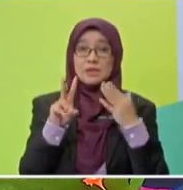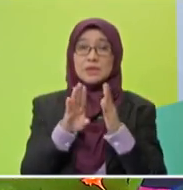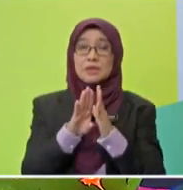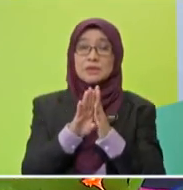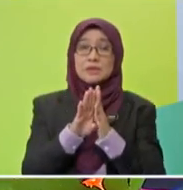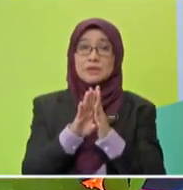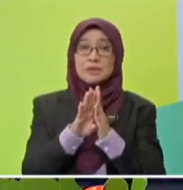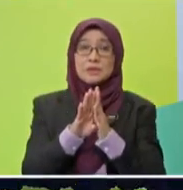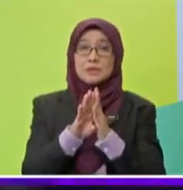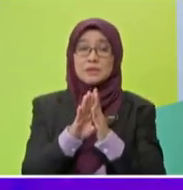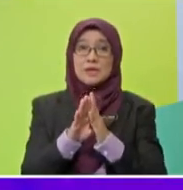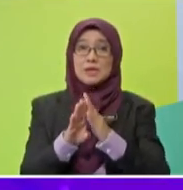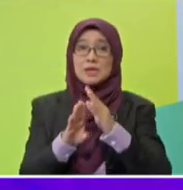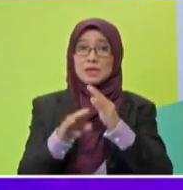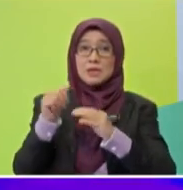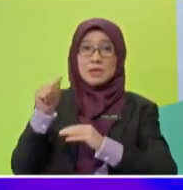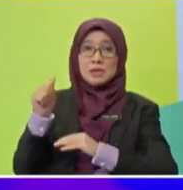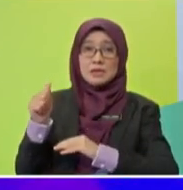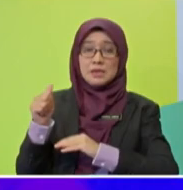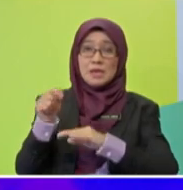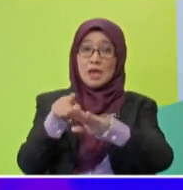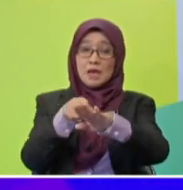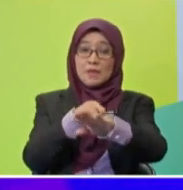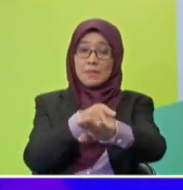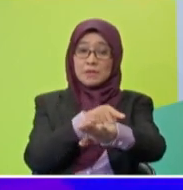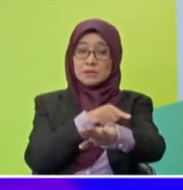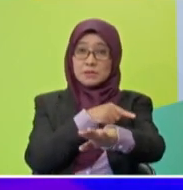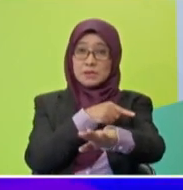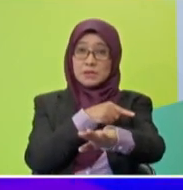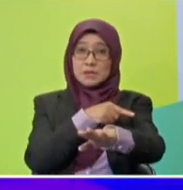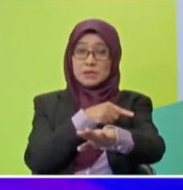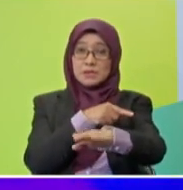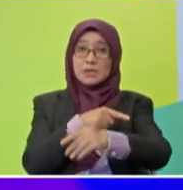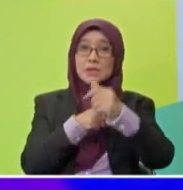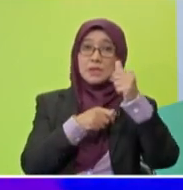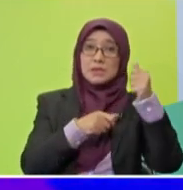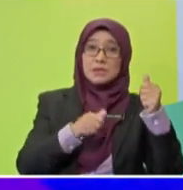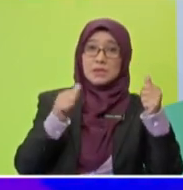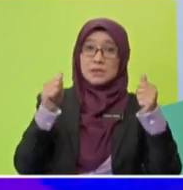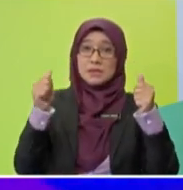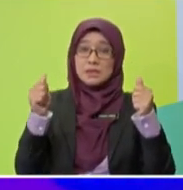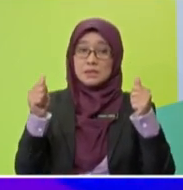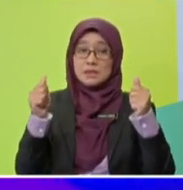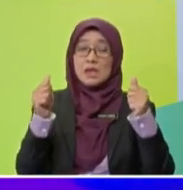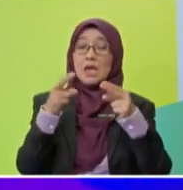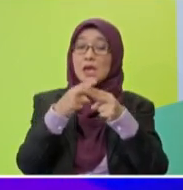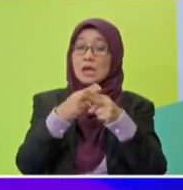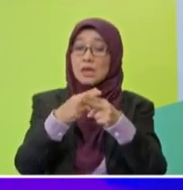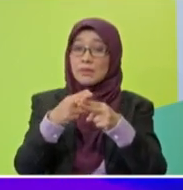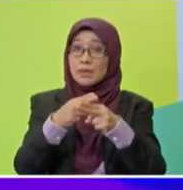di tangan kanan saya lidi yang panjang di tangan kiri Saifullah lidi yang